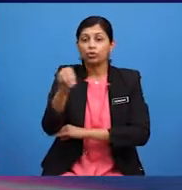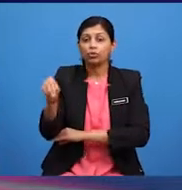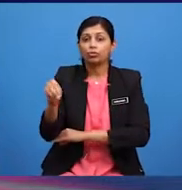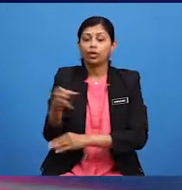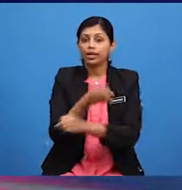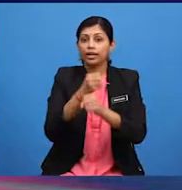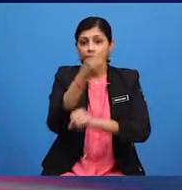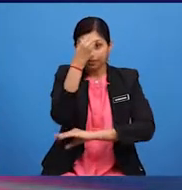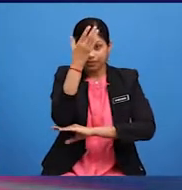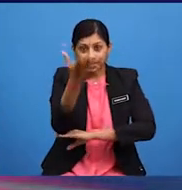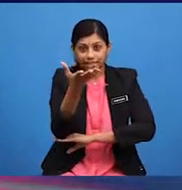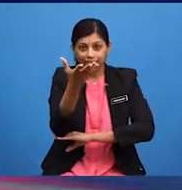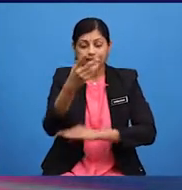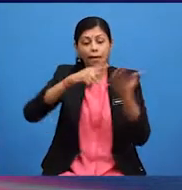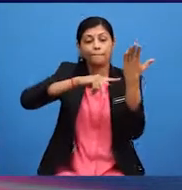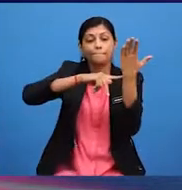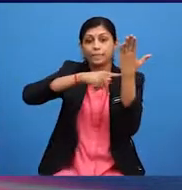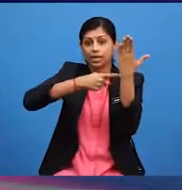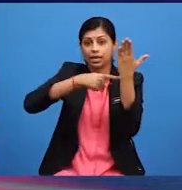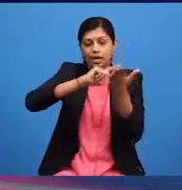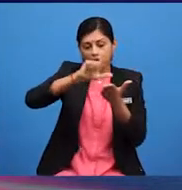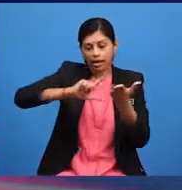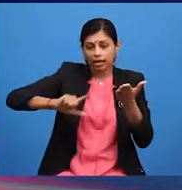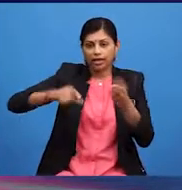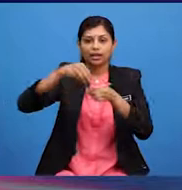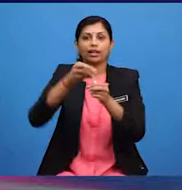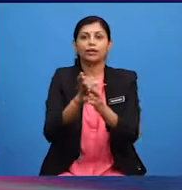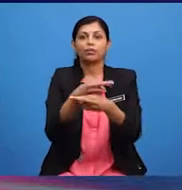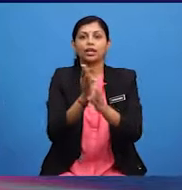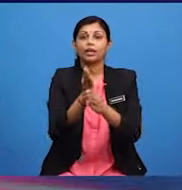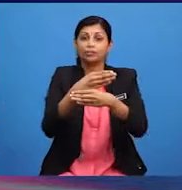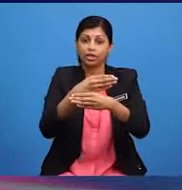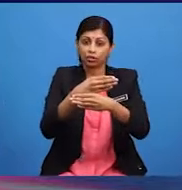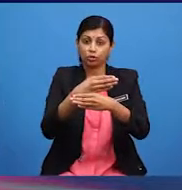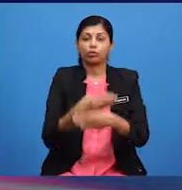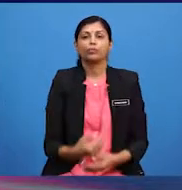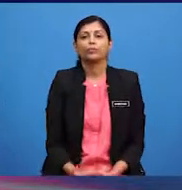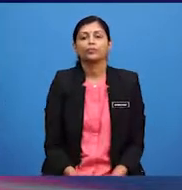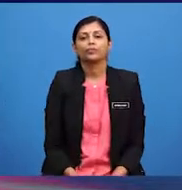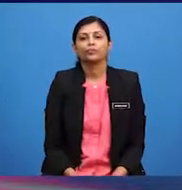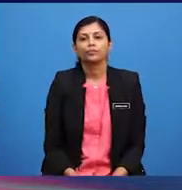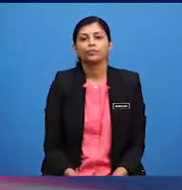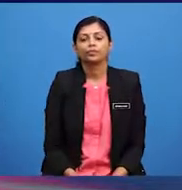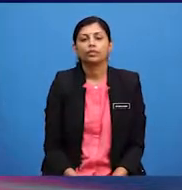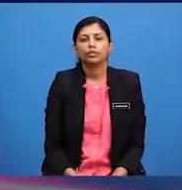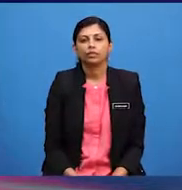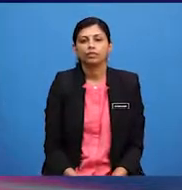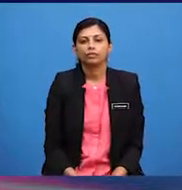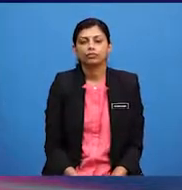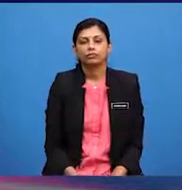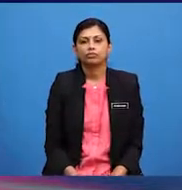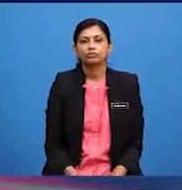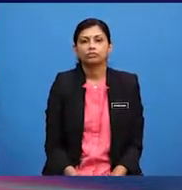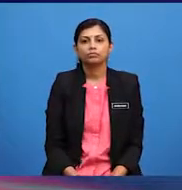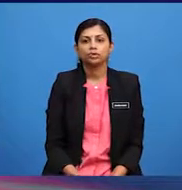menyatakan peranan lakaran dalam reka bentuk untuk memenuhi keperluan tahap